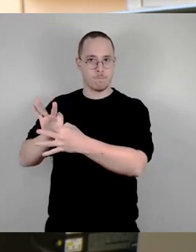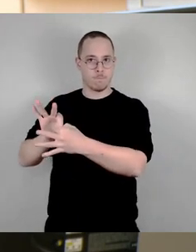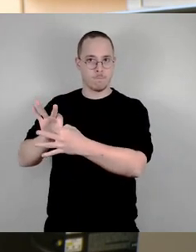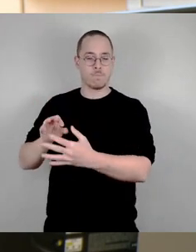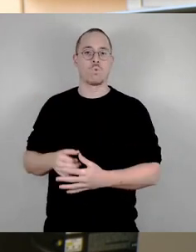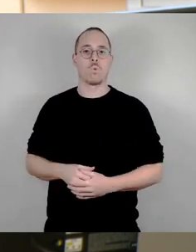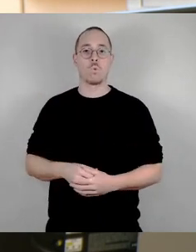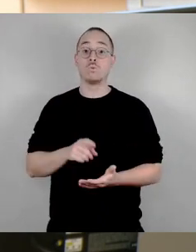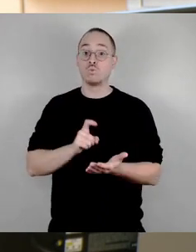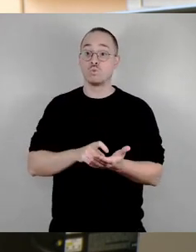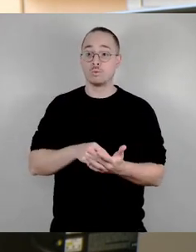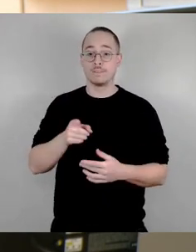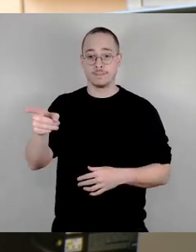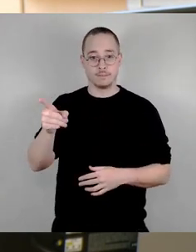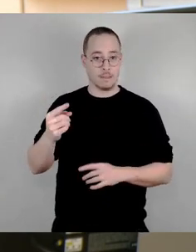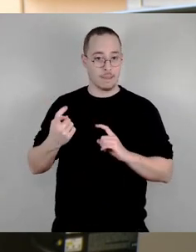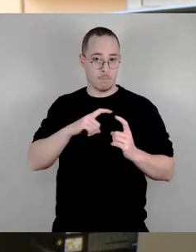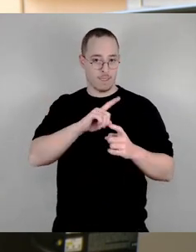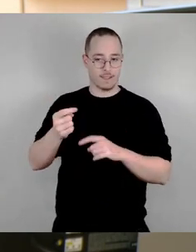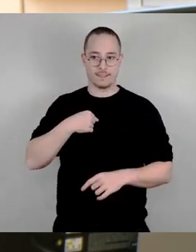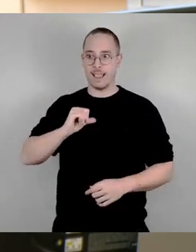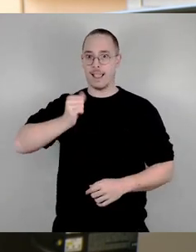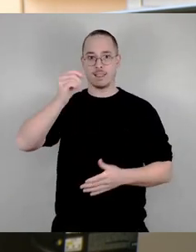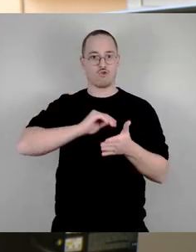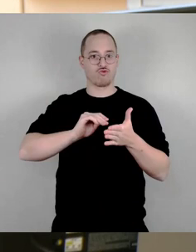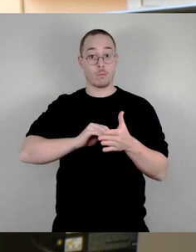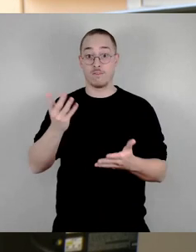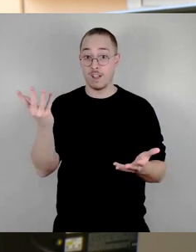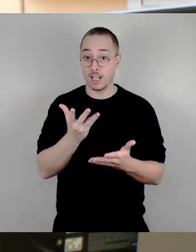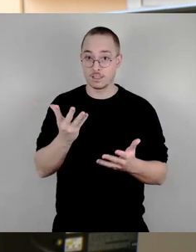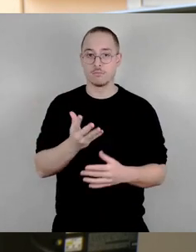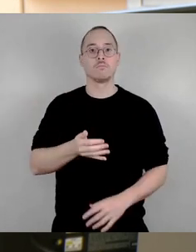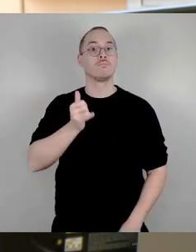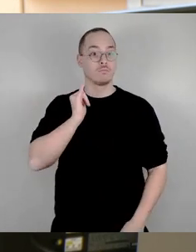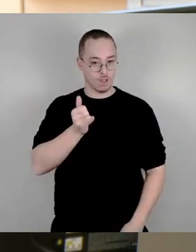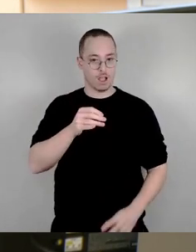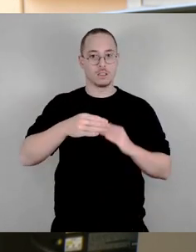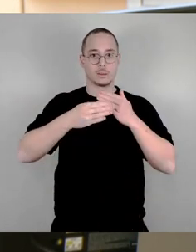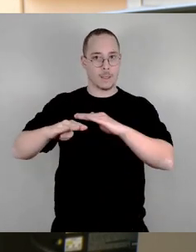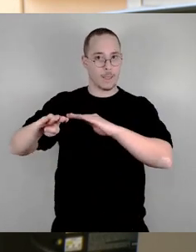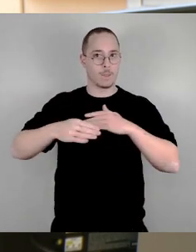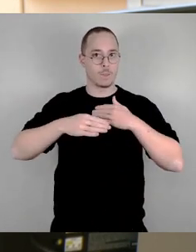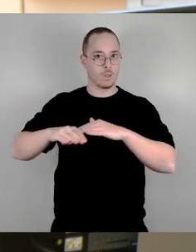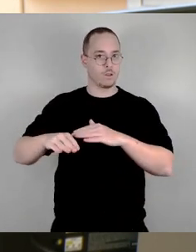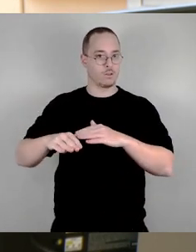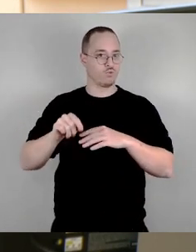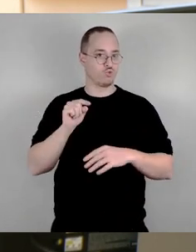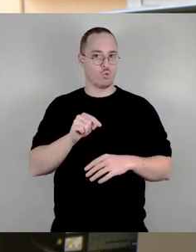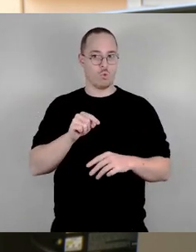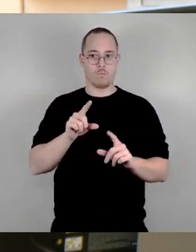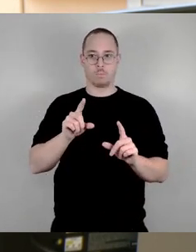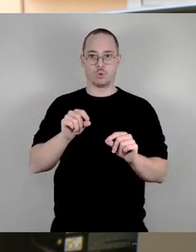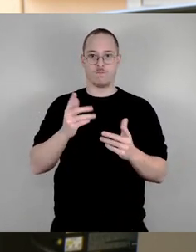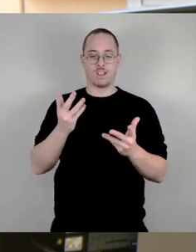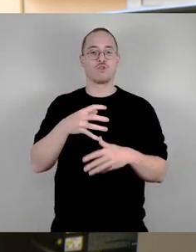der Debatte als erstes aufgeschrieben, ja, Skaten steht für eine lebendige Stadt.